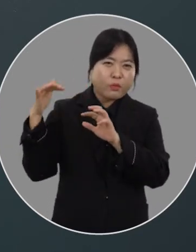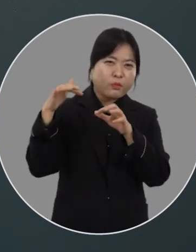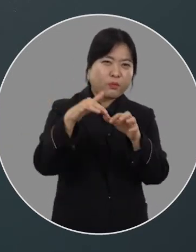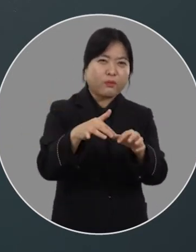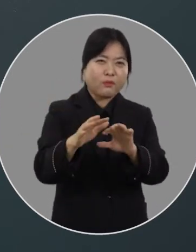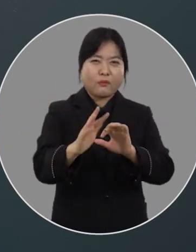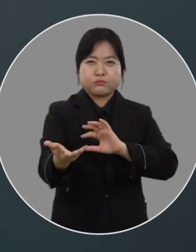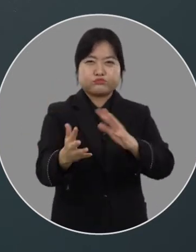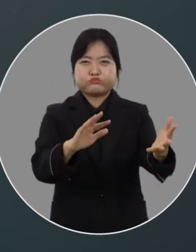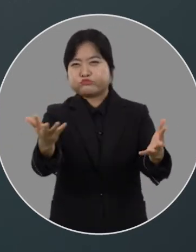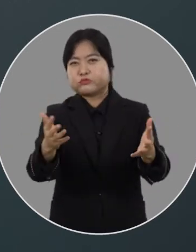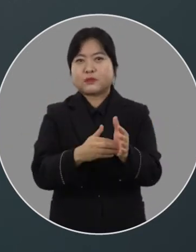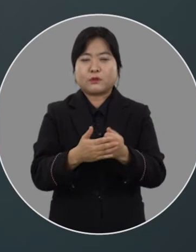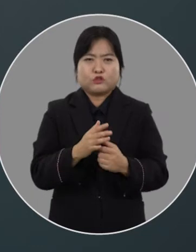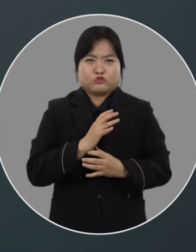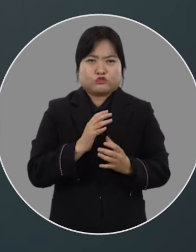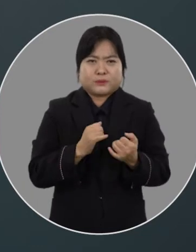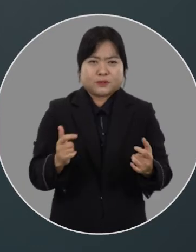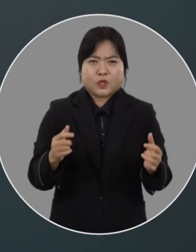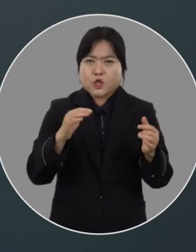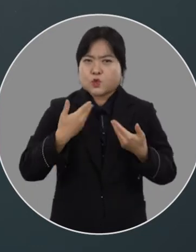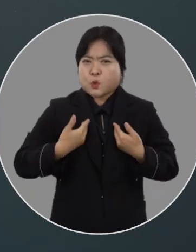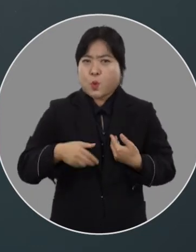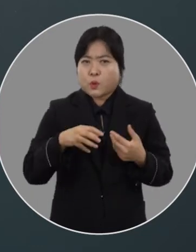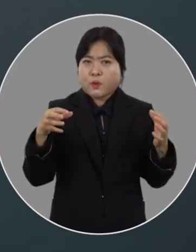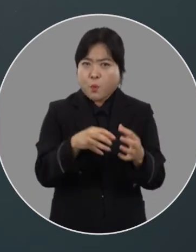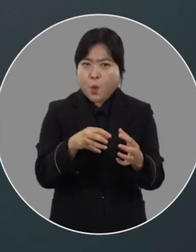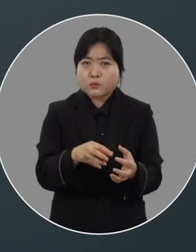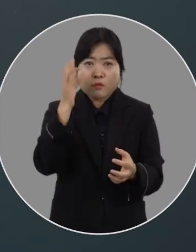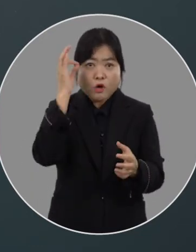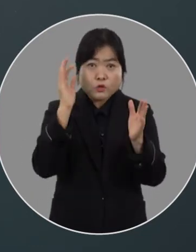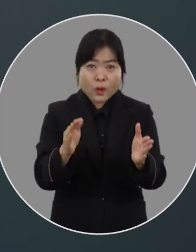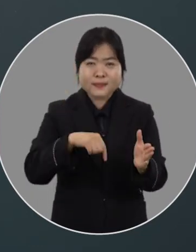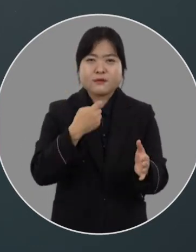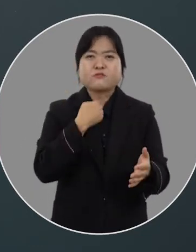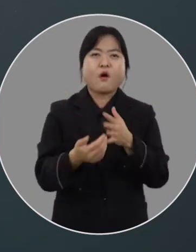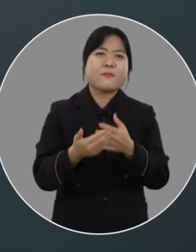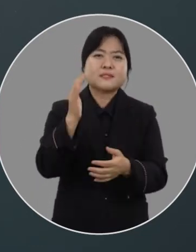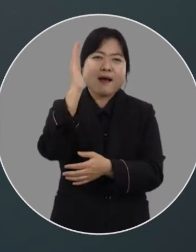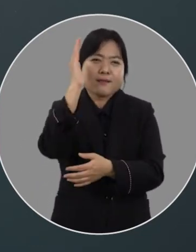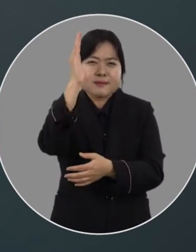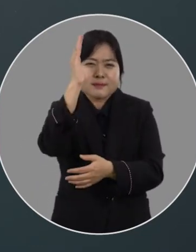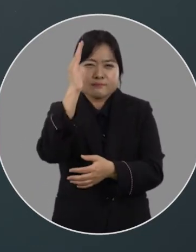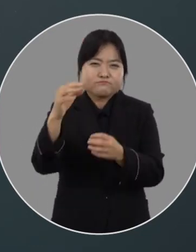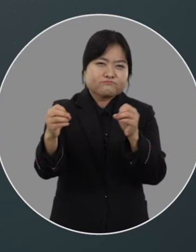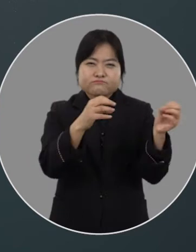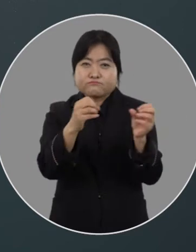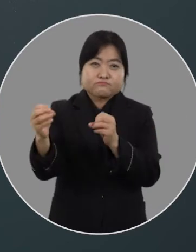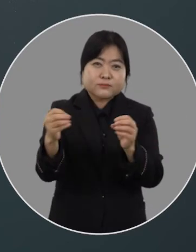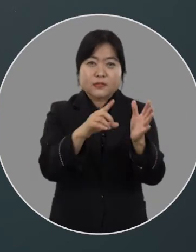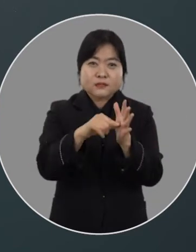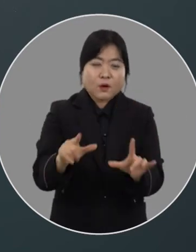덮쳐오자 두려운 사람들이 조용한 곳에 모여서 열흘 동안 자신들이 경험했던 이야기들을